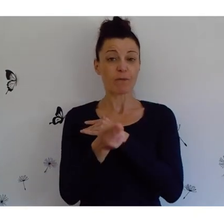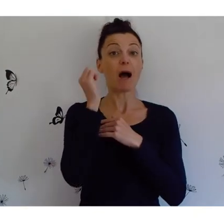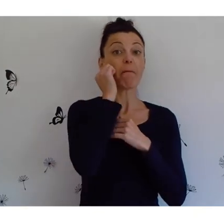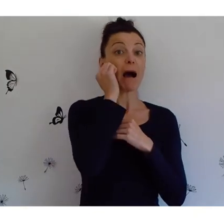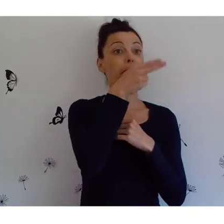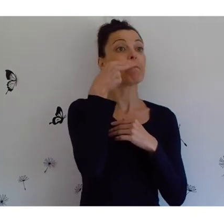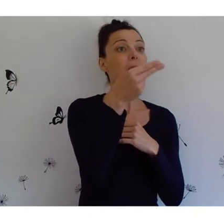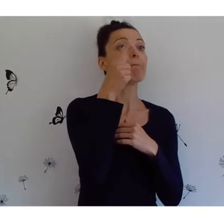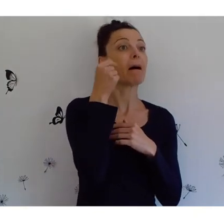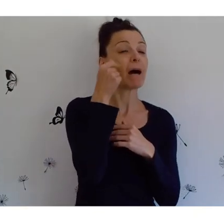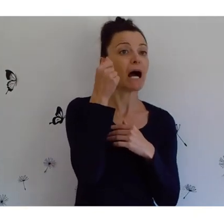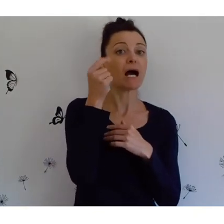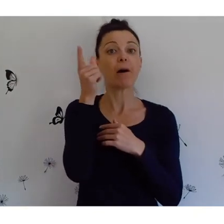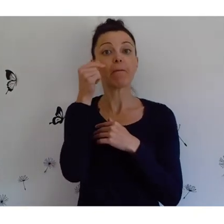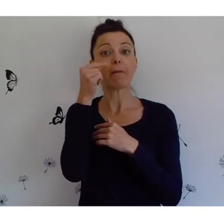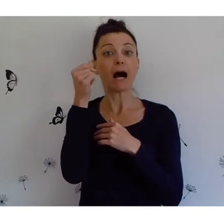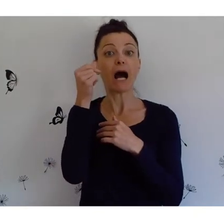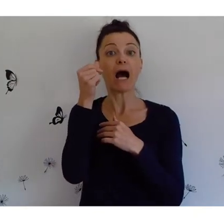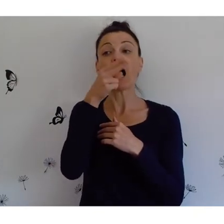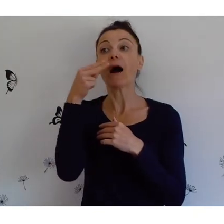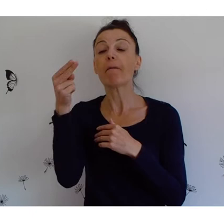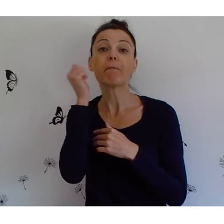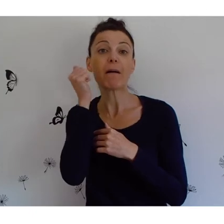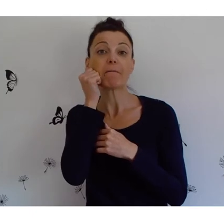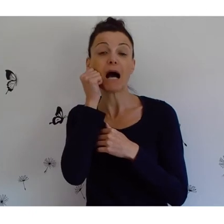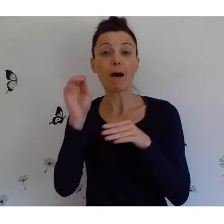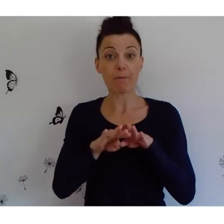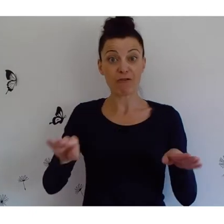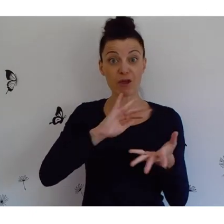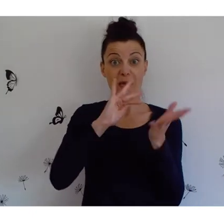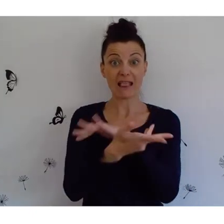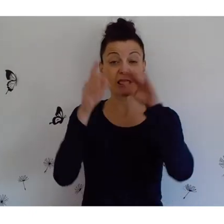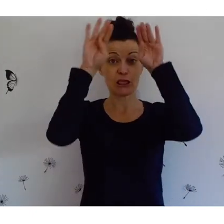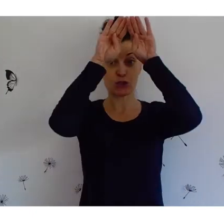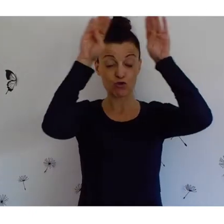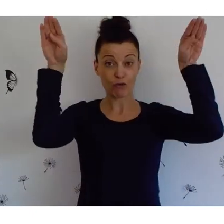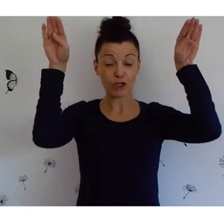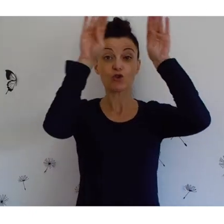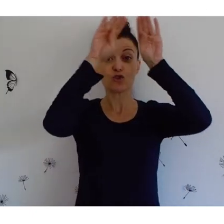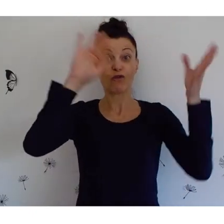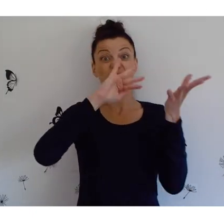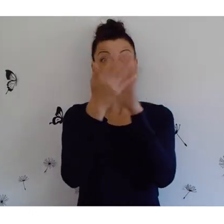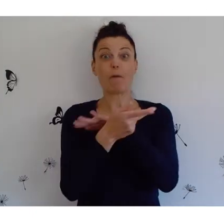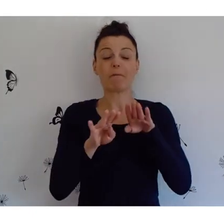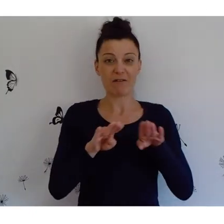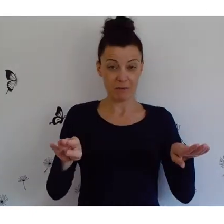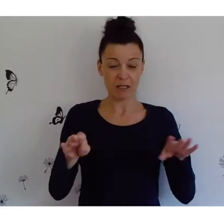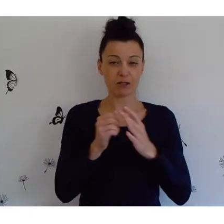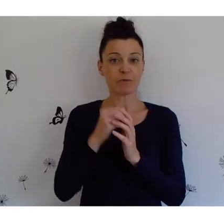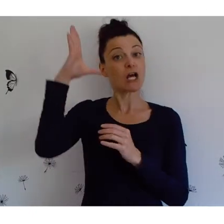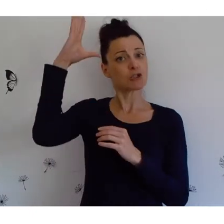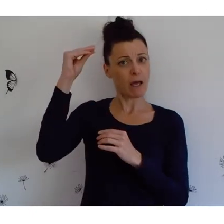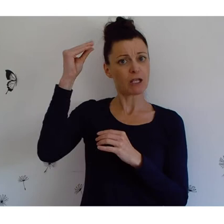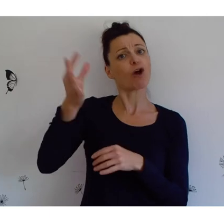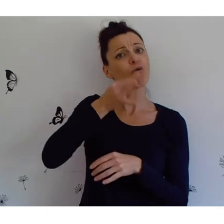papà e papà la mamma. Il pavimento era il soffitto e il soffitto il pavimento. Spegnere per lei significava